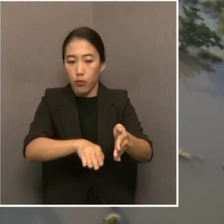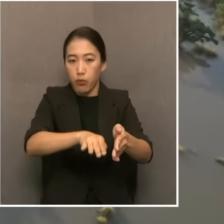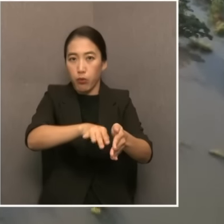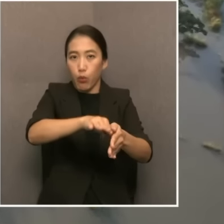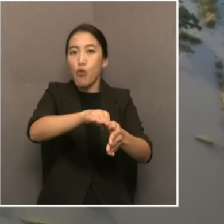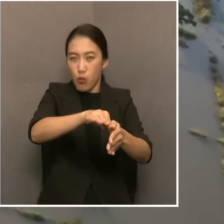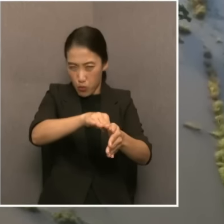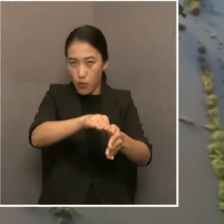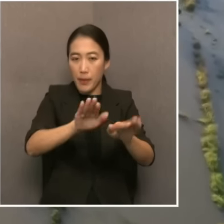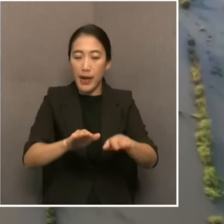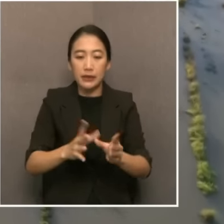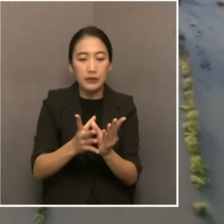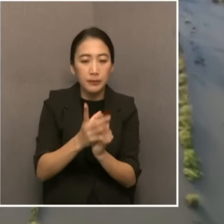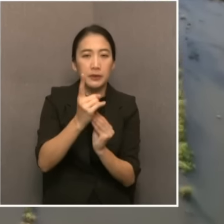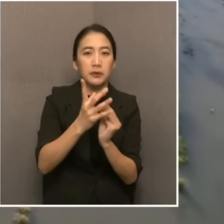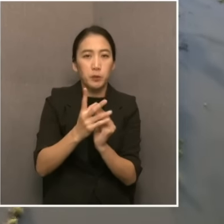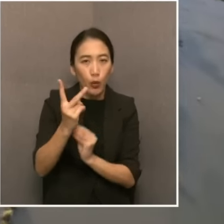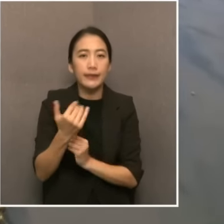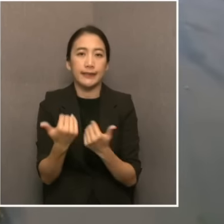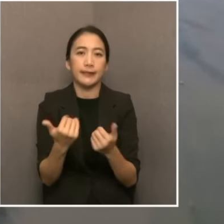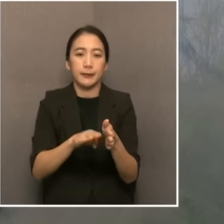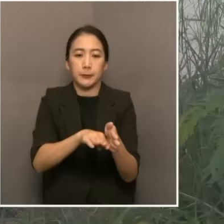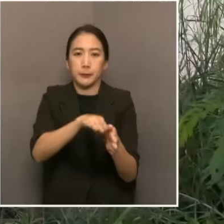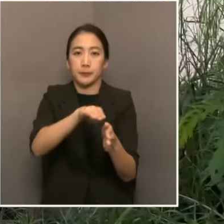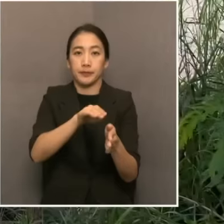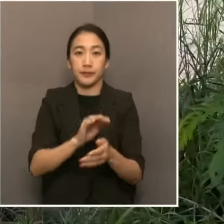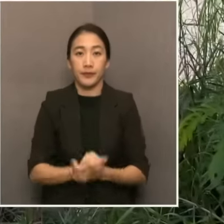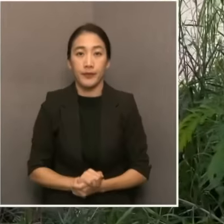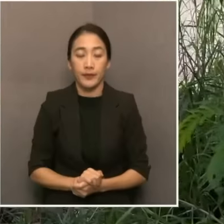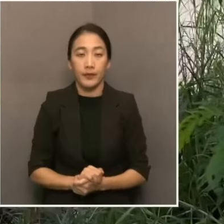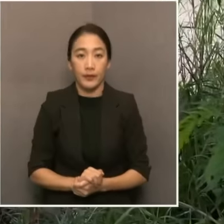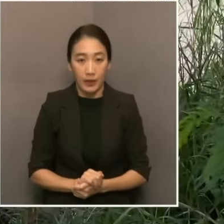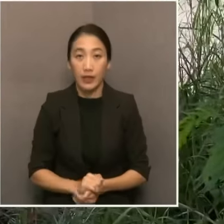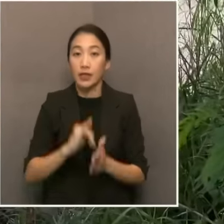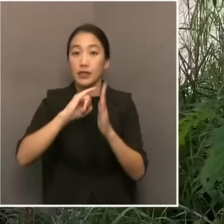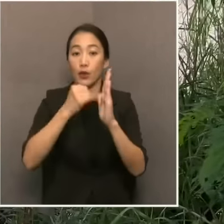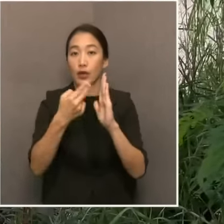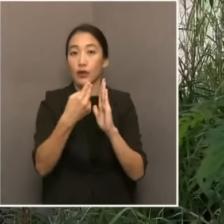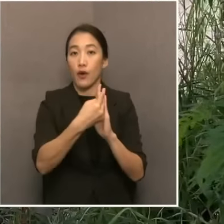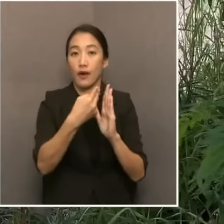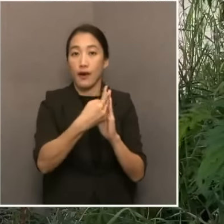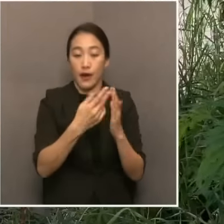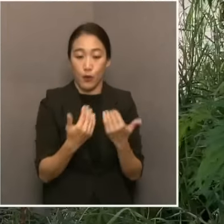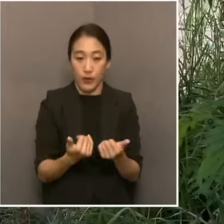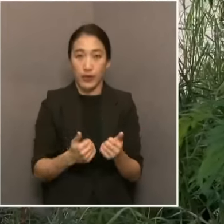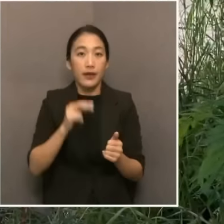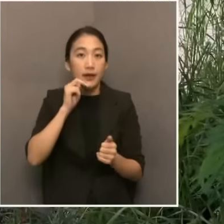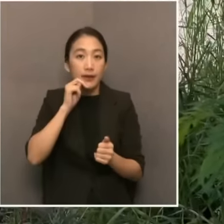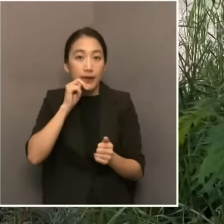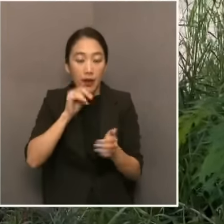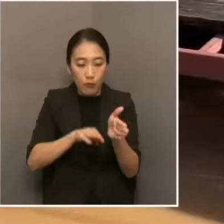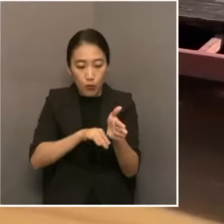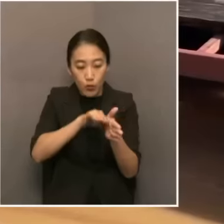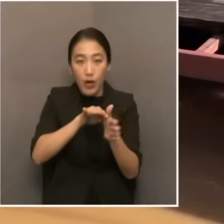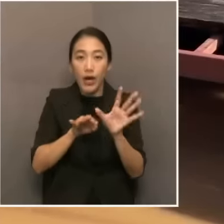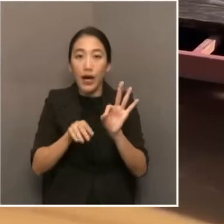ดาห์นี้ค่ะ ส่วนระดับน้ำโขงที่ส่วนอุทกวิทยาจังหวัดหนองคายเช้าวันนี้นะคะอยู่ที่9เมตร82เซนติเมตร